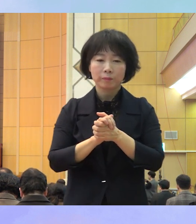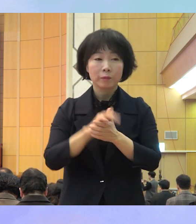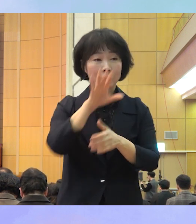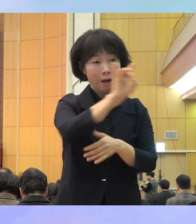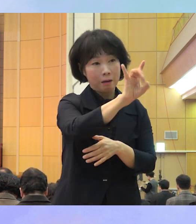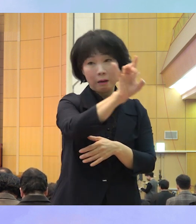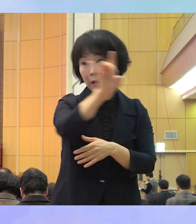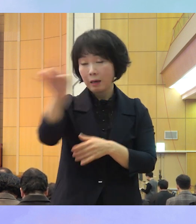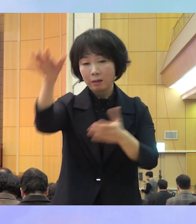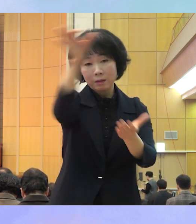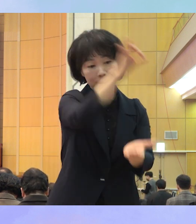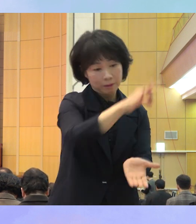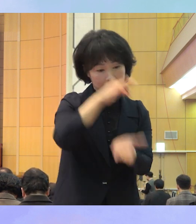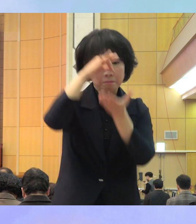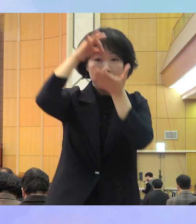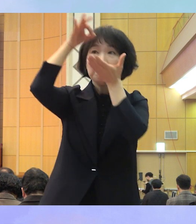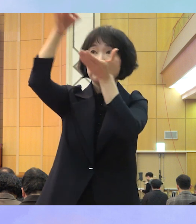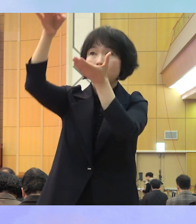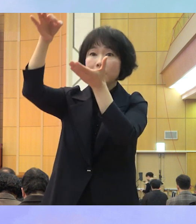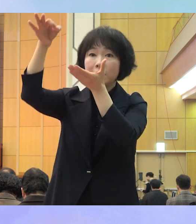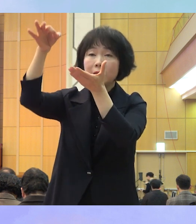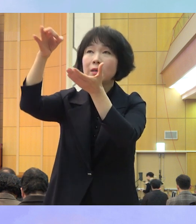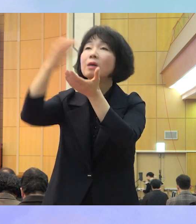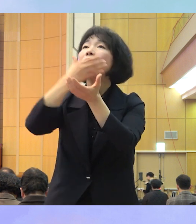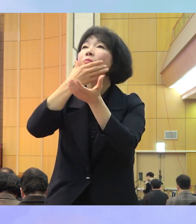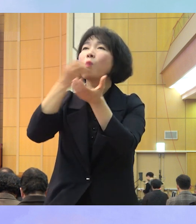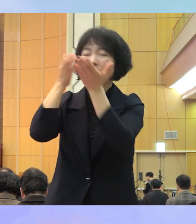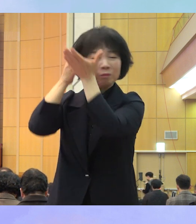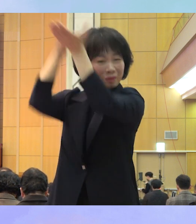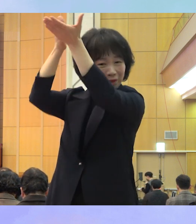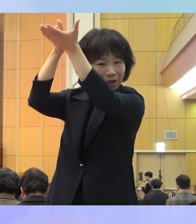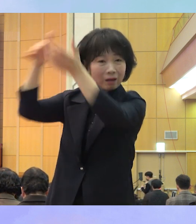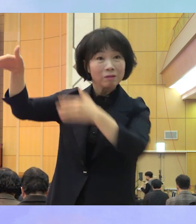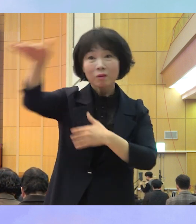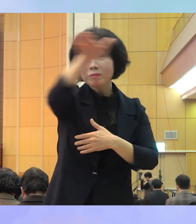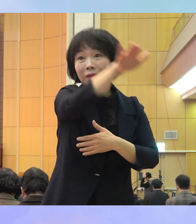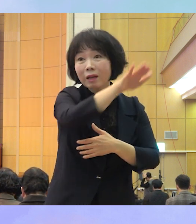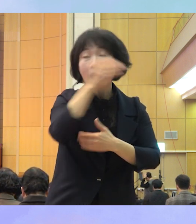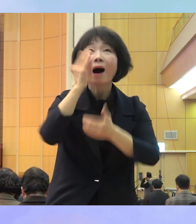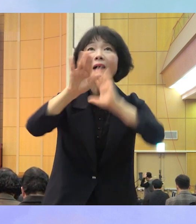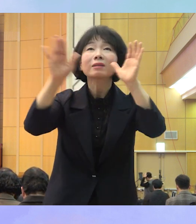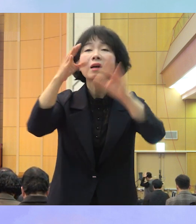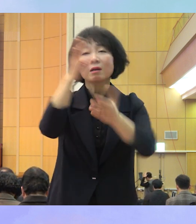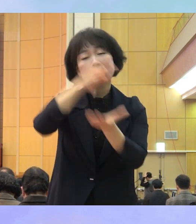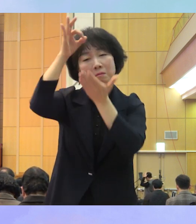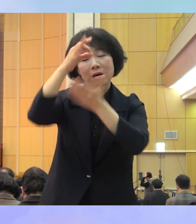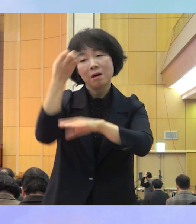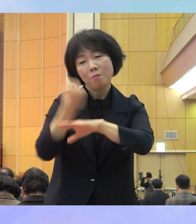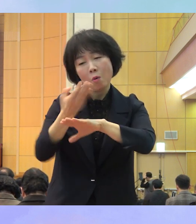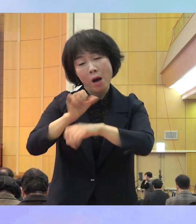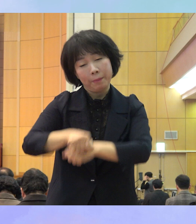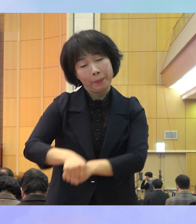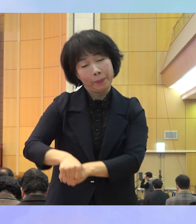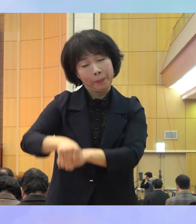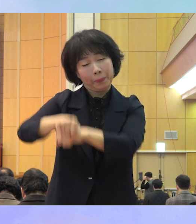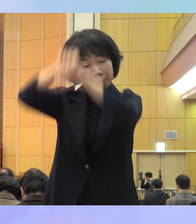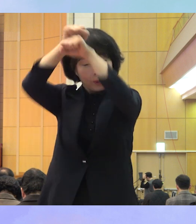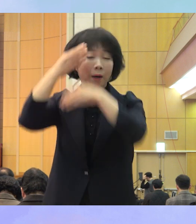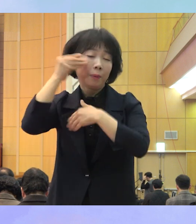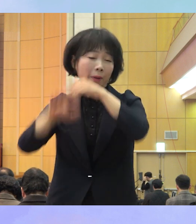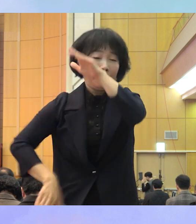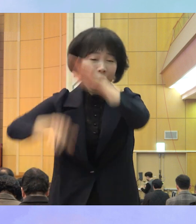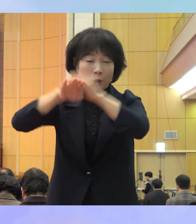드린 예물 위에 축복합니다. 주의 종이 복을 빕니다. 하늘에 신령한 것으로 땅에 기름진